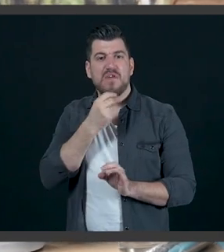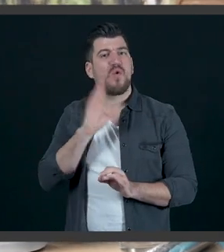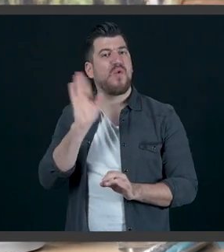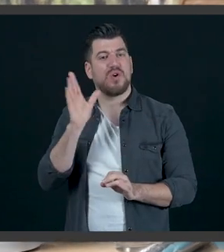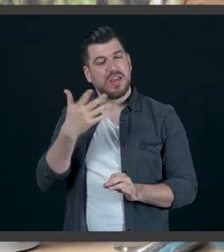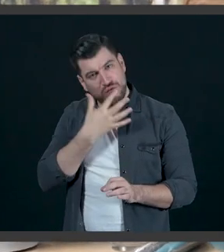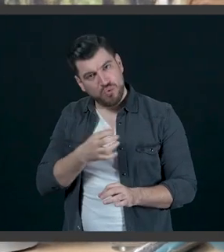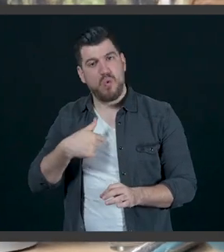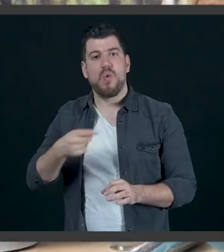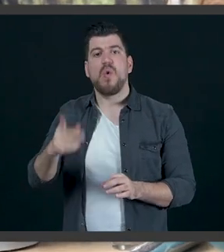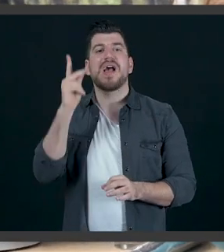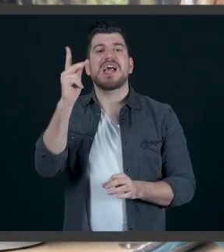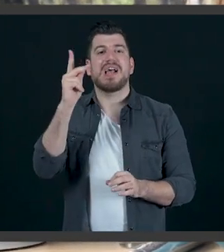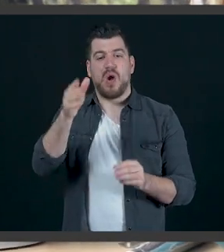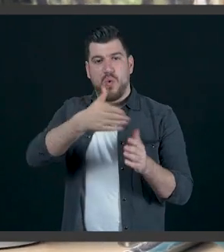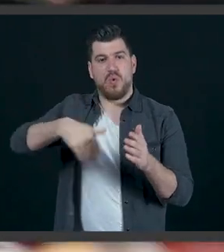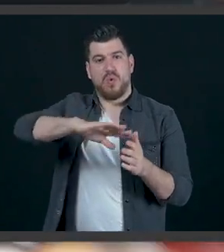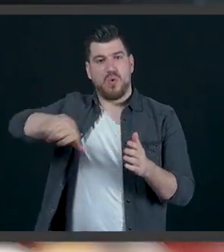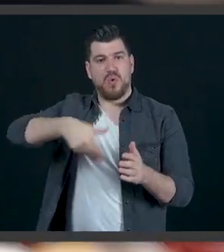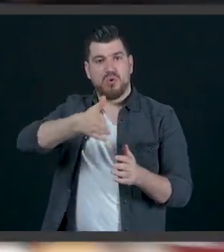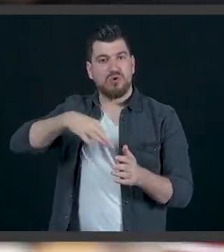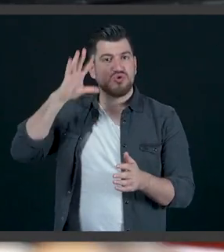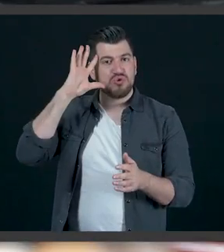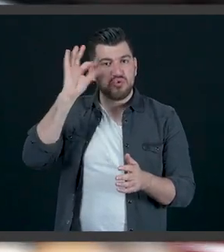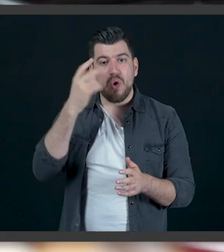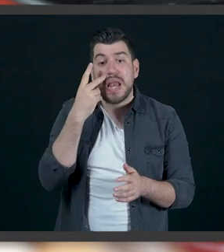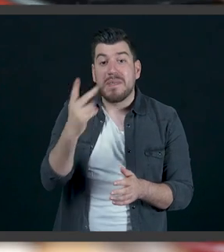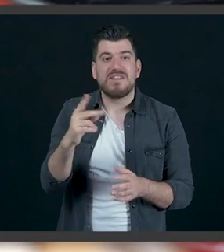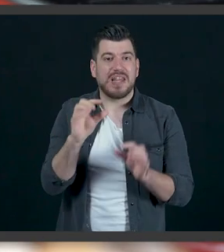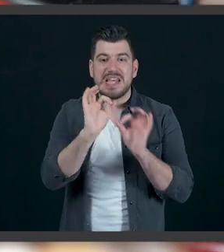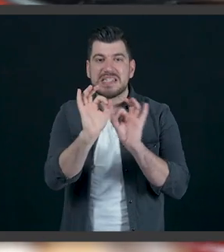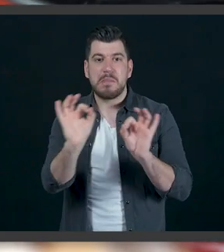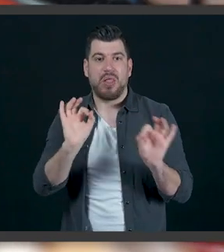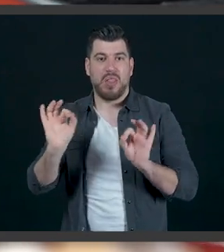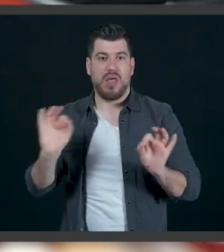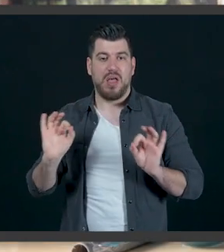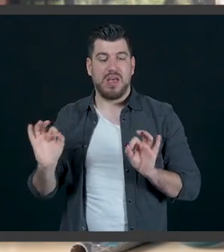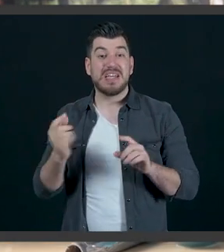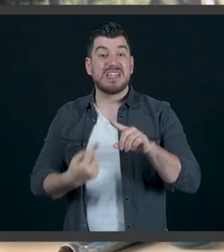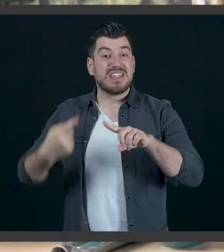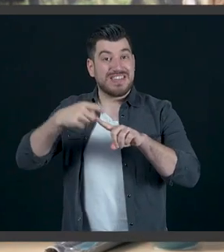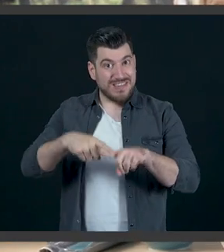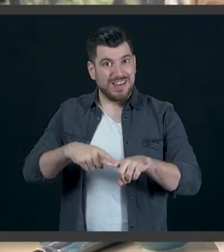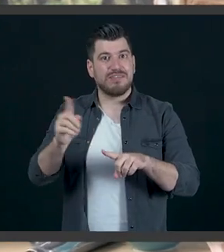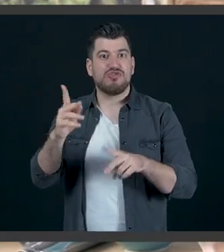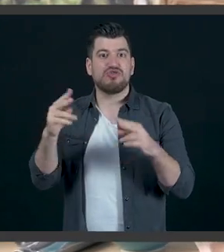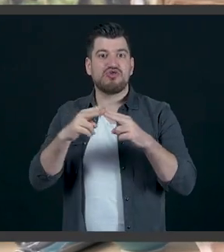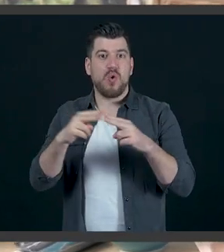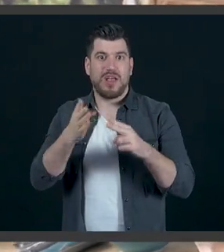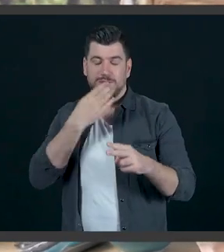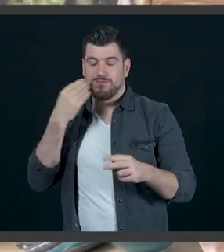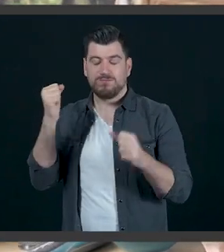λόγο βάζουμε κακάο. Δεν θα φαίνεται καθόλου λευκά σημάδια στο τέλος τη σοκολατόπιτά μας και επίσης θα είναι ακόμα πιο έντονη η γεύση